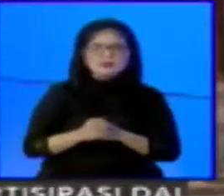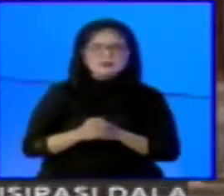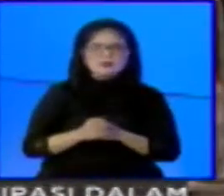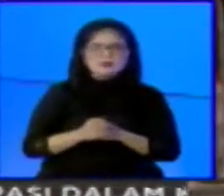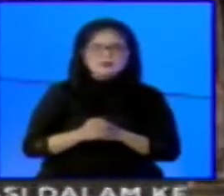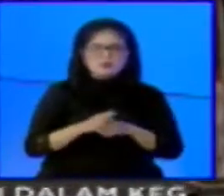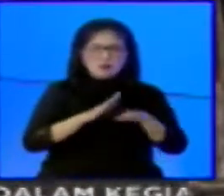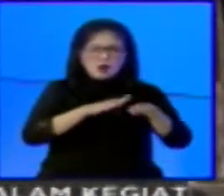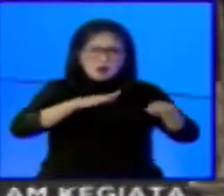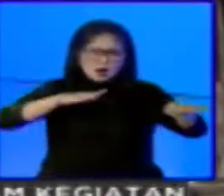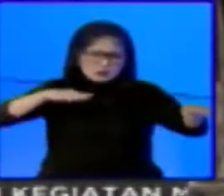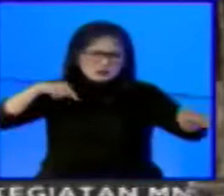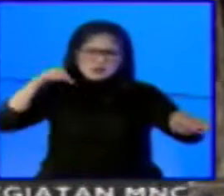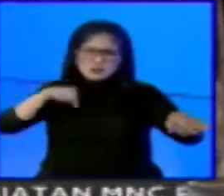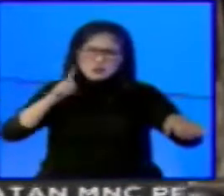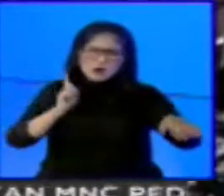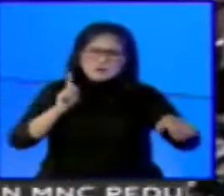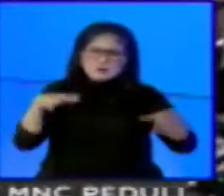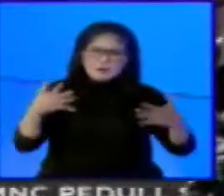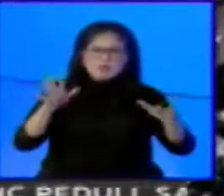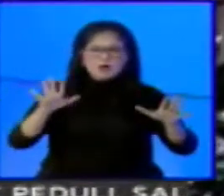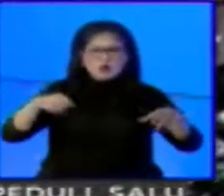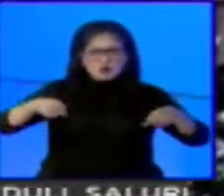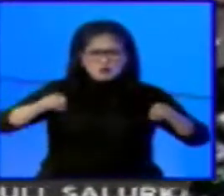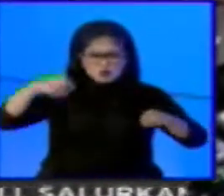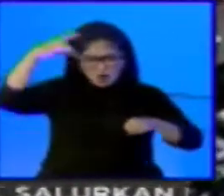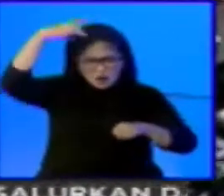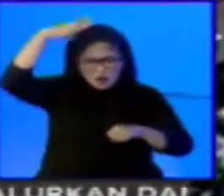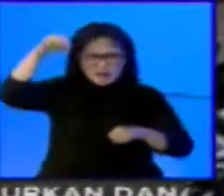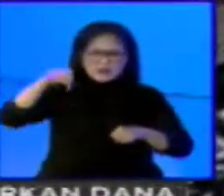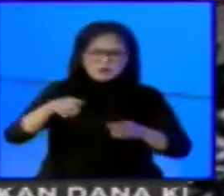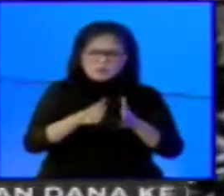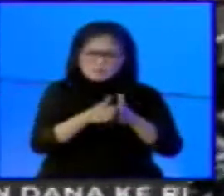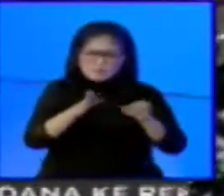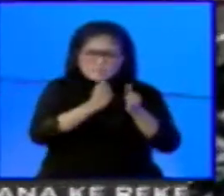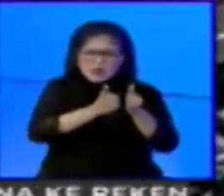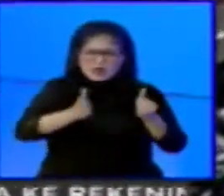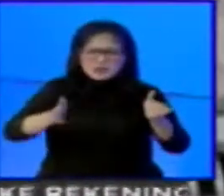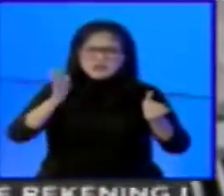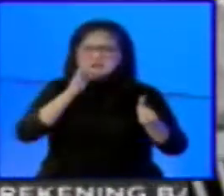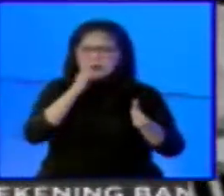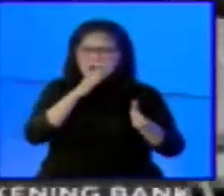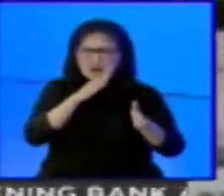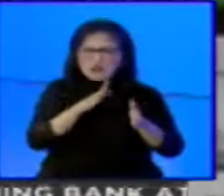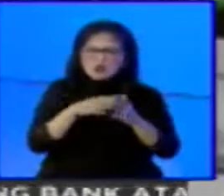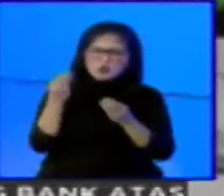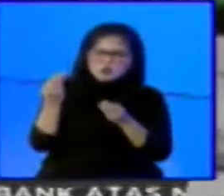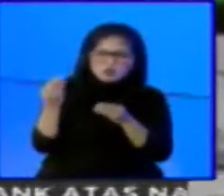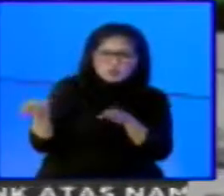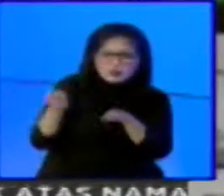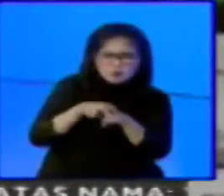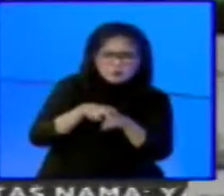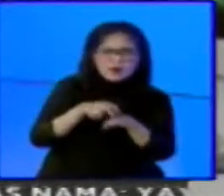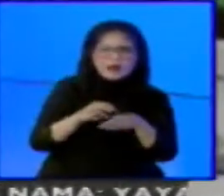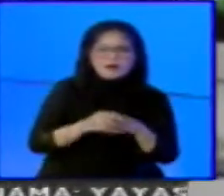Kemacetan kian parah akibat banyaknya pengendara ojek online yang parkir sembarangan menunggu penumpang. Parkir motor ojek online yang berlapis